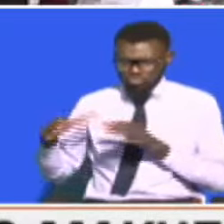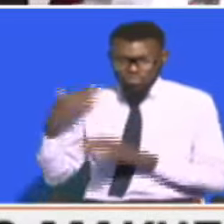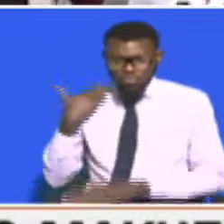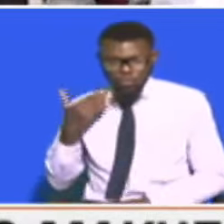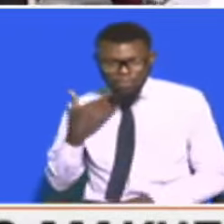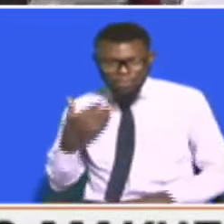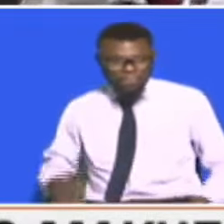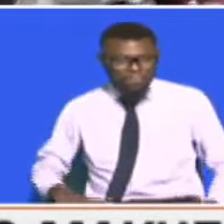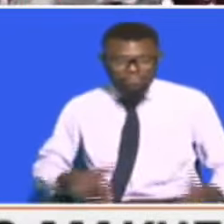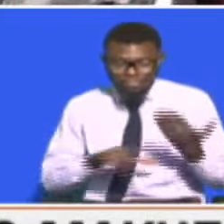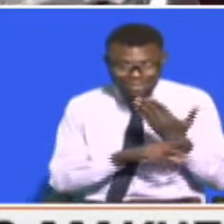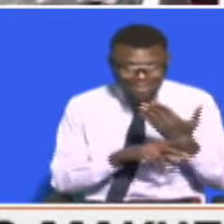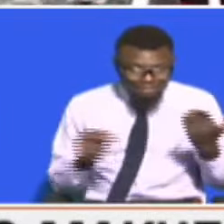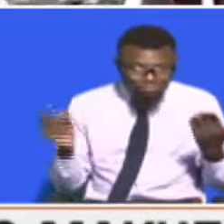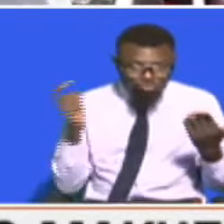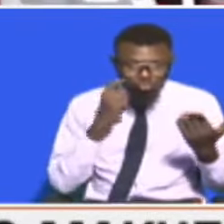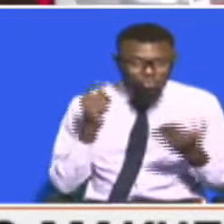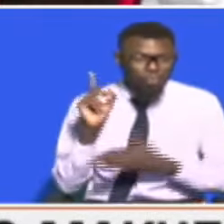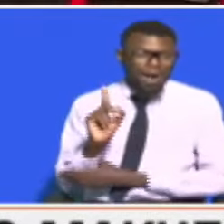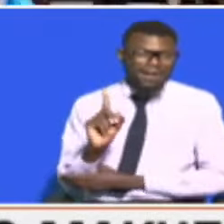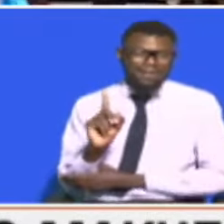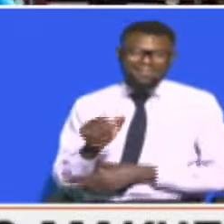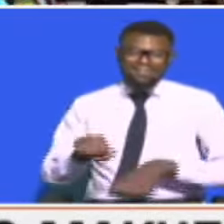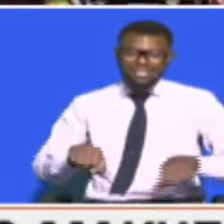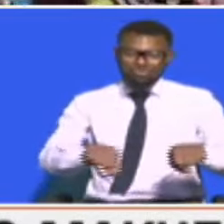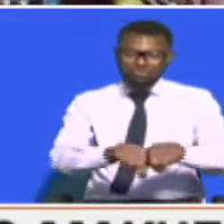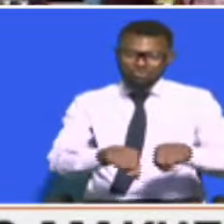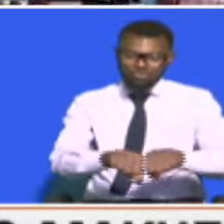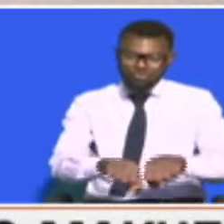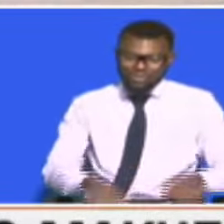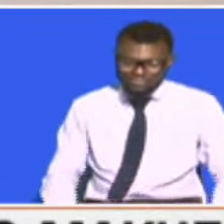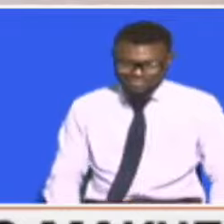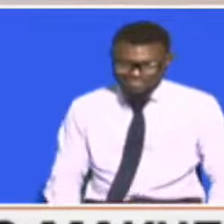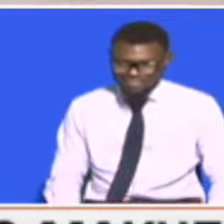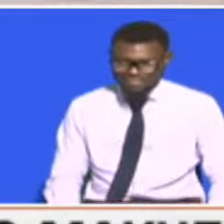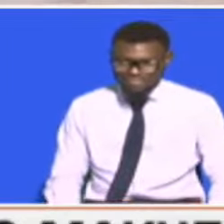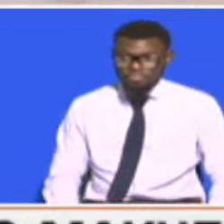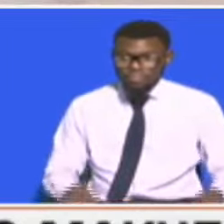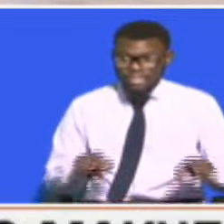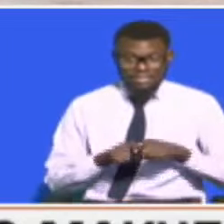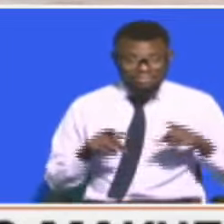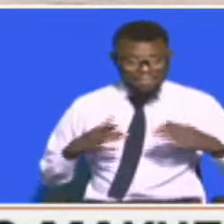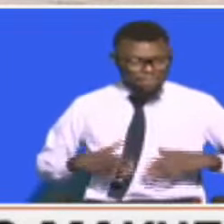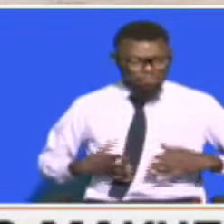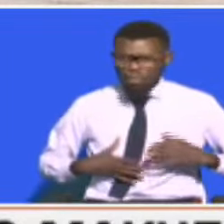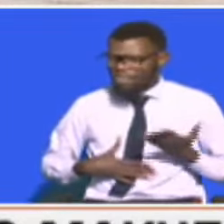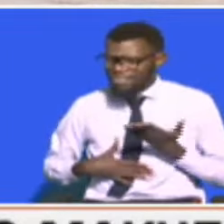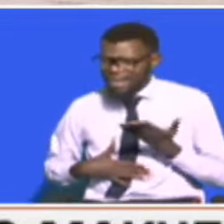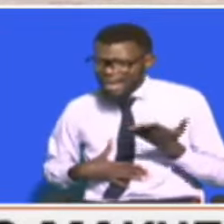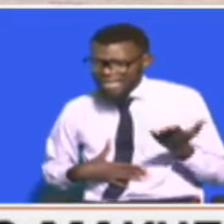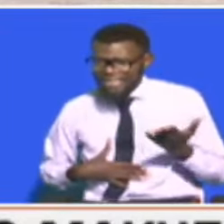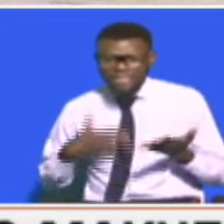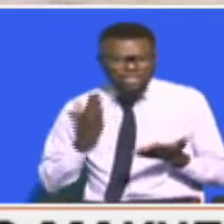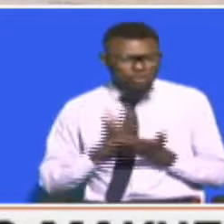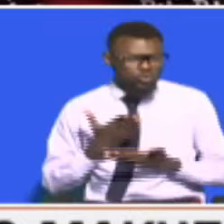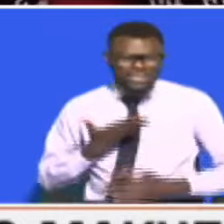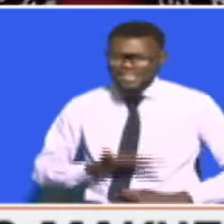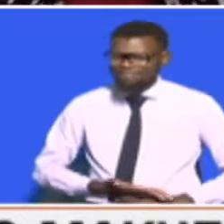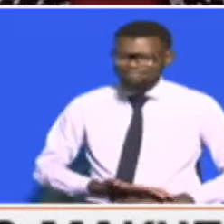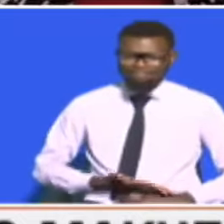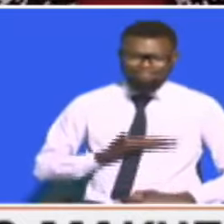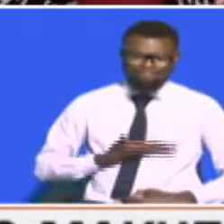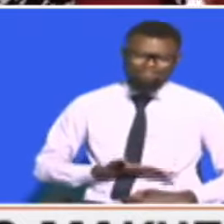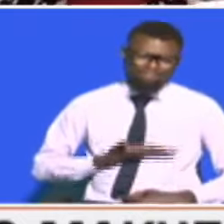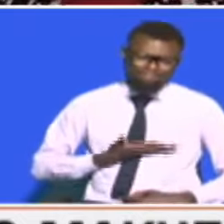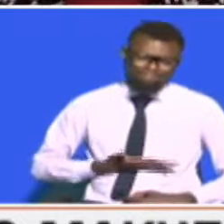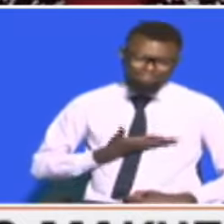wakipora kutoka kwenye duka moja la kuuza viatu. Baadhi ya wananchi mjini humo wakielezea ghadhabu zao.